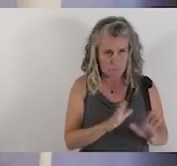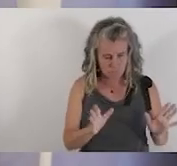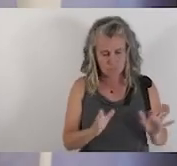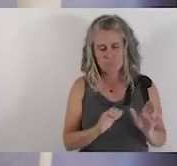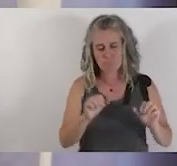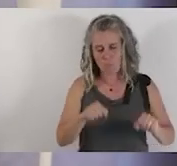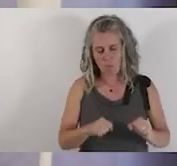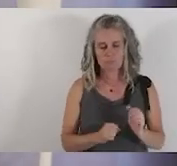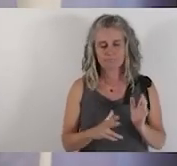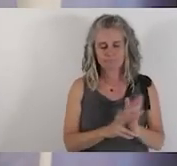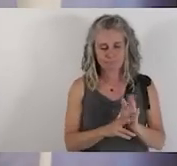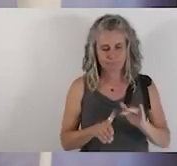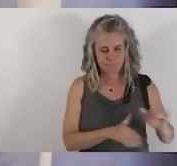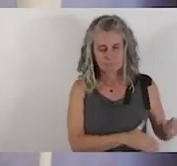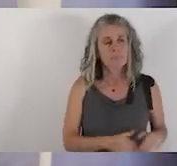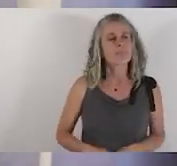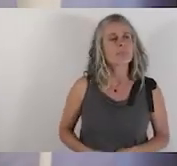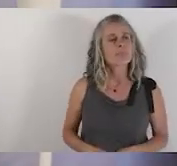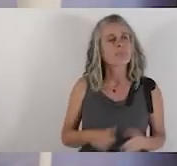Oui,